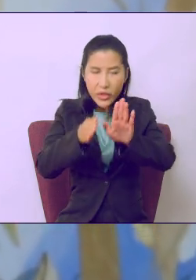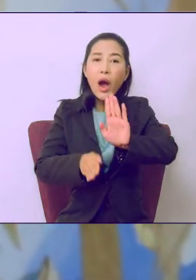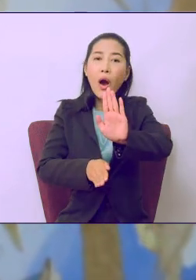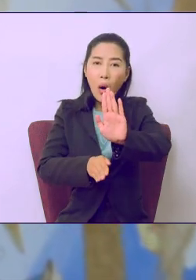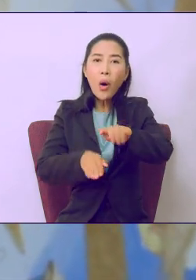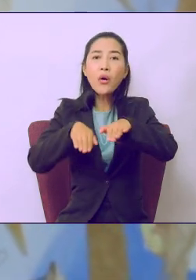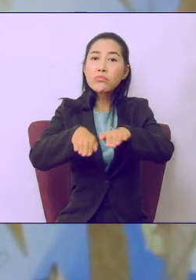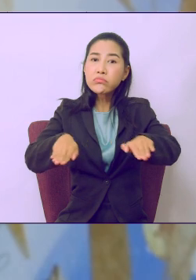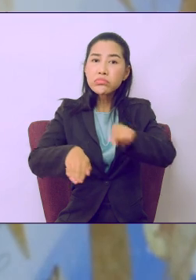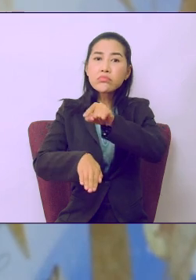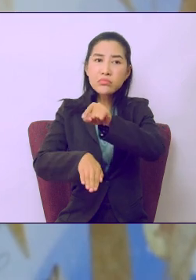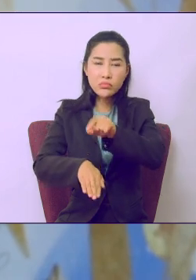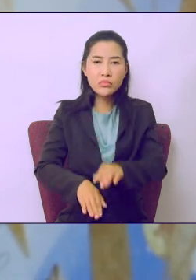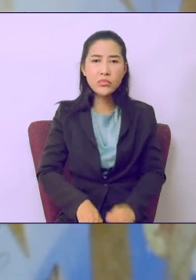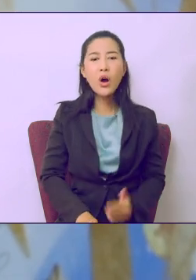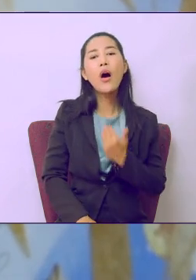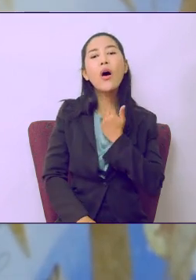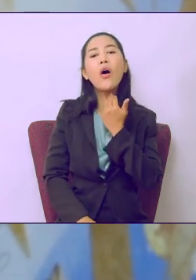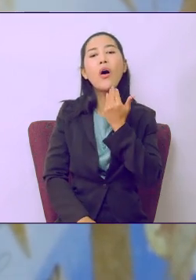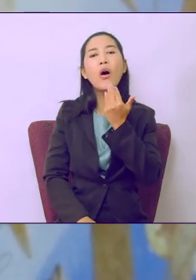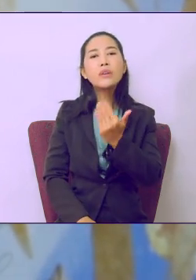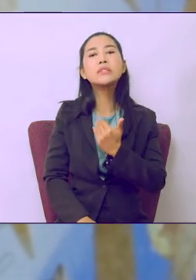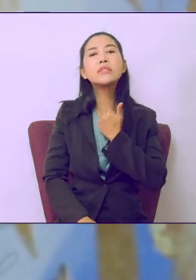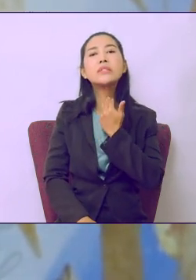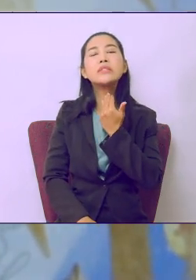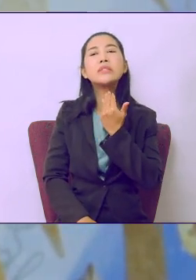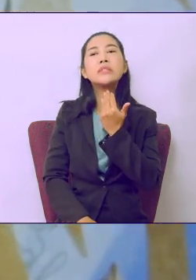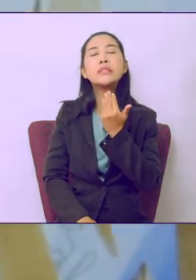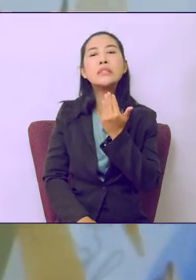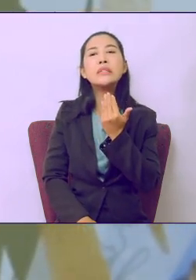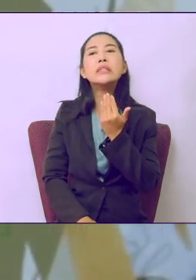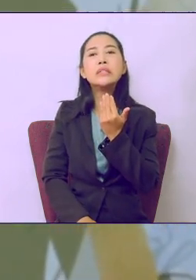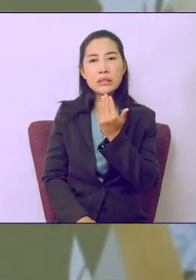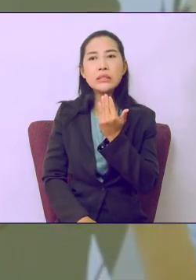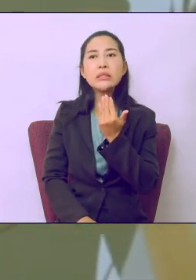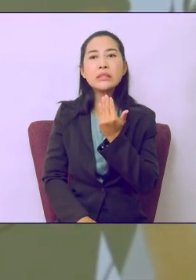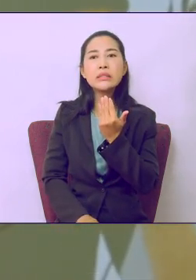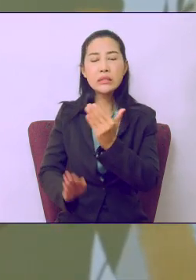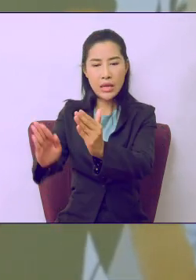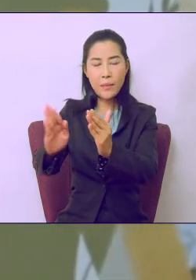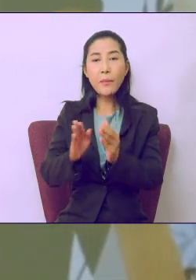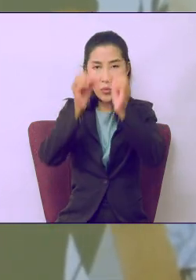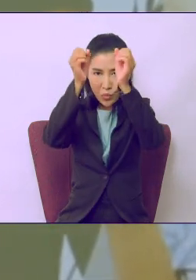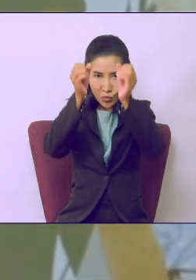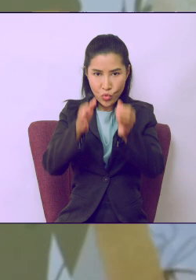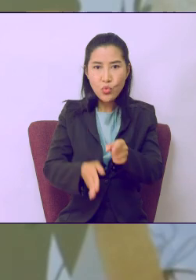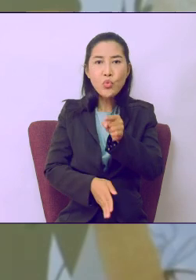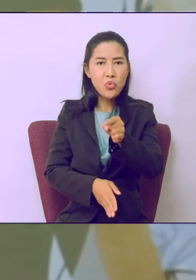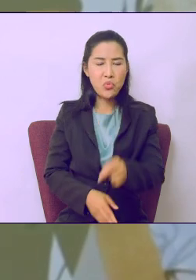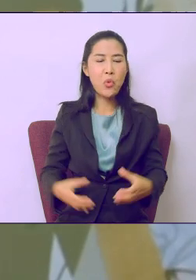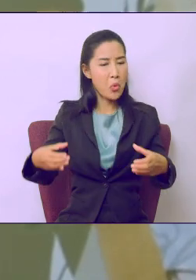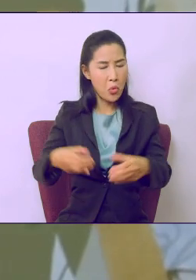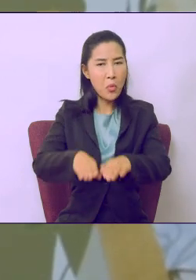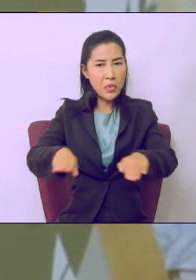แบบนึงแล้วนะครับเป็นโฟกัสไงเพราะเขาต้องออกเสียงตามเรานะครับเขาต้องออกเสียงตามเรานะครับไม่ใช่ว่าแบบเอ๊ะกลุ่มเฝึกสมาธิไม่ได้ไม่